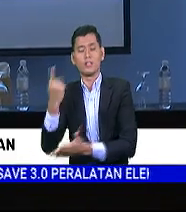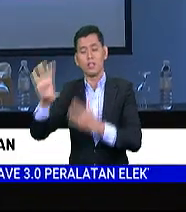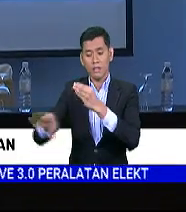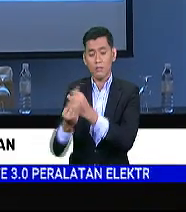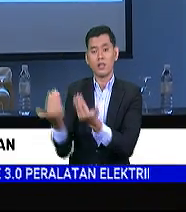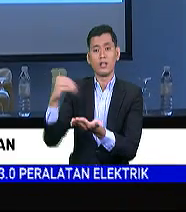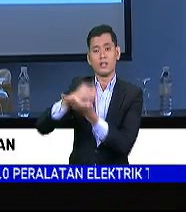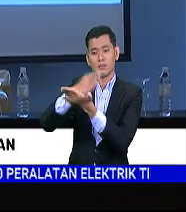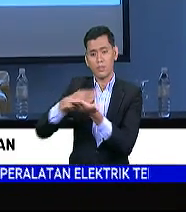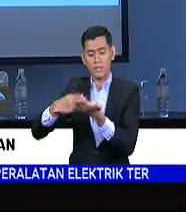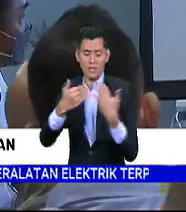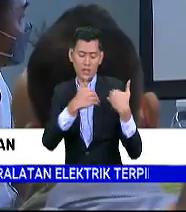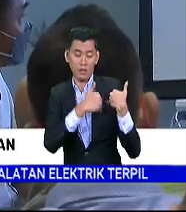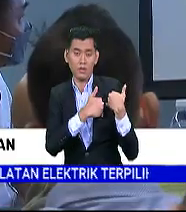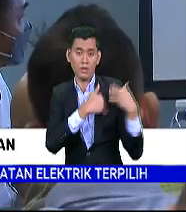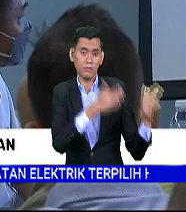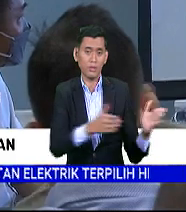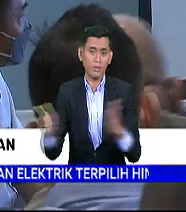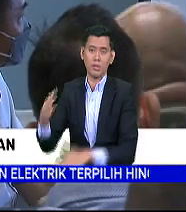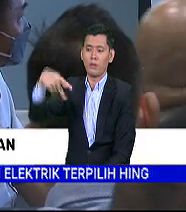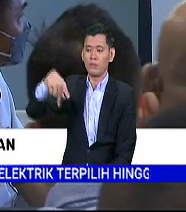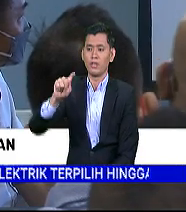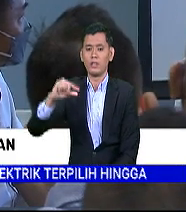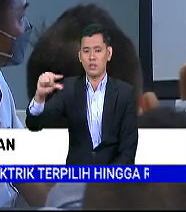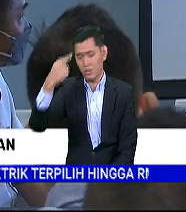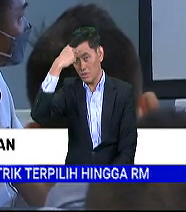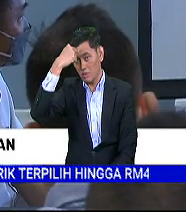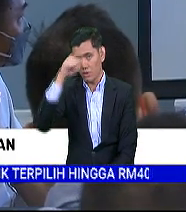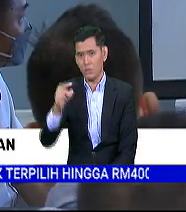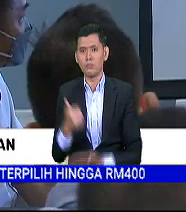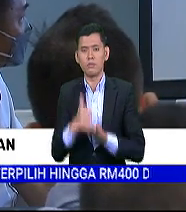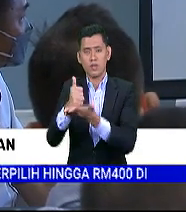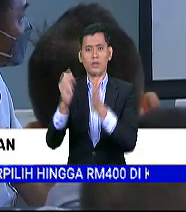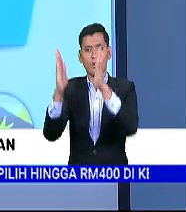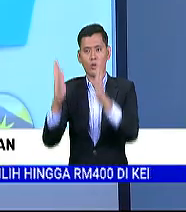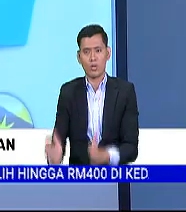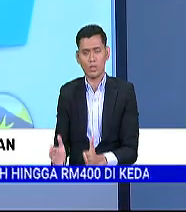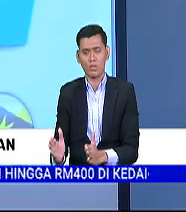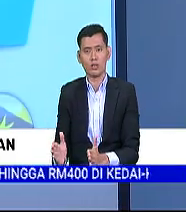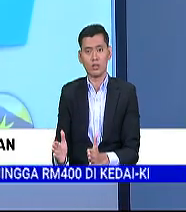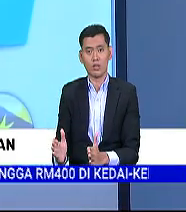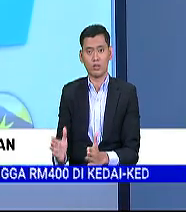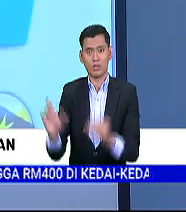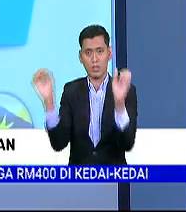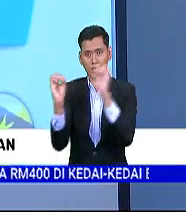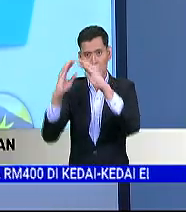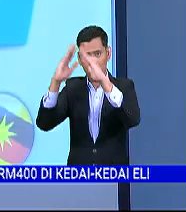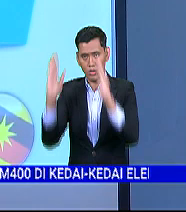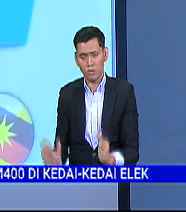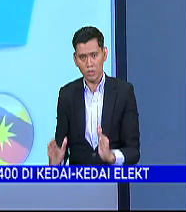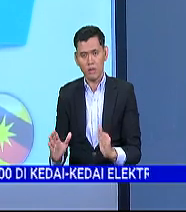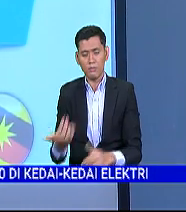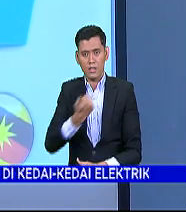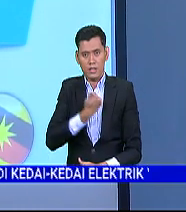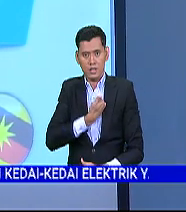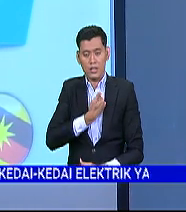sebahagian daripada tanggungjawab penyelaras PTG itu adalah untuk membantu gelandangan berdikari dengan menyediakan latihan